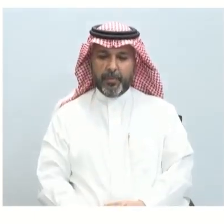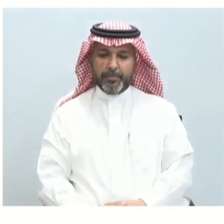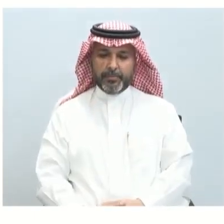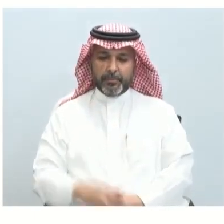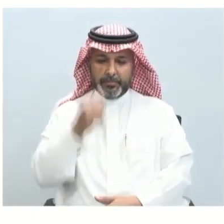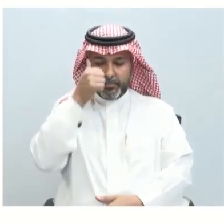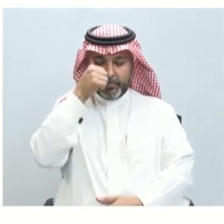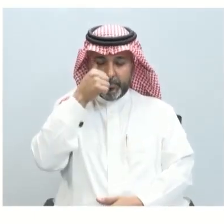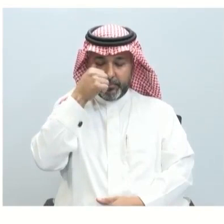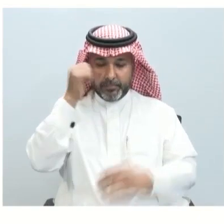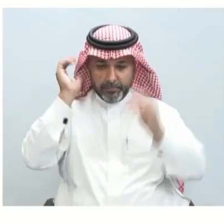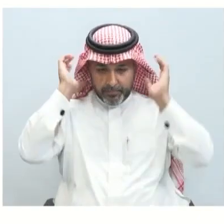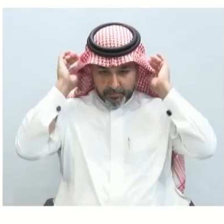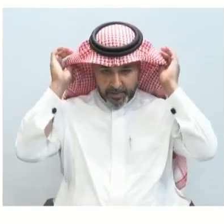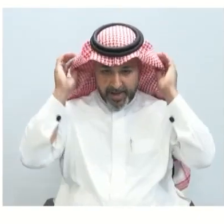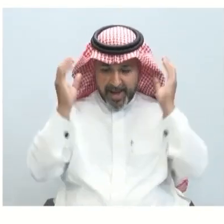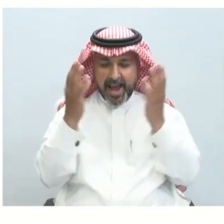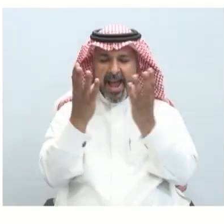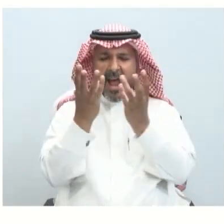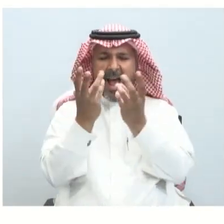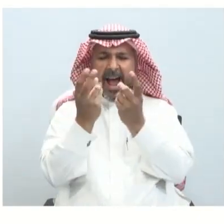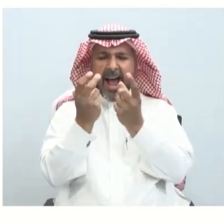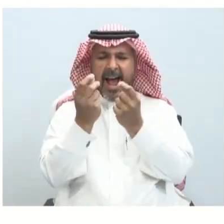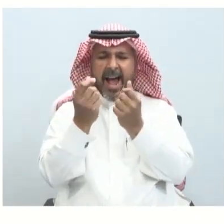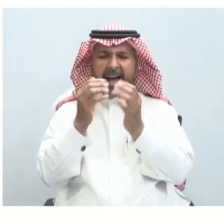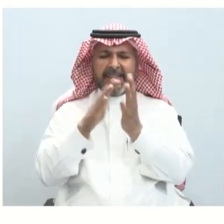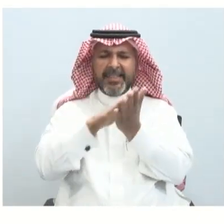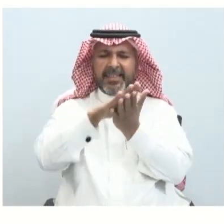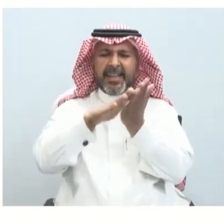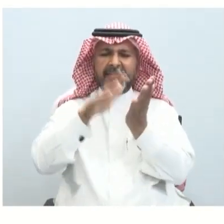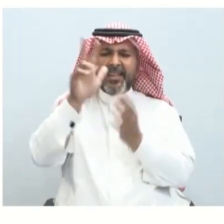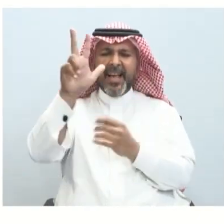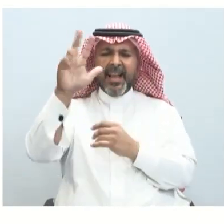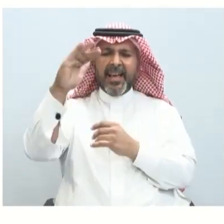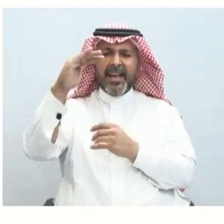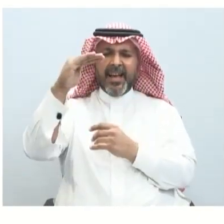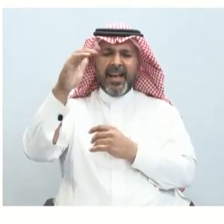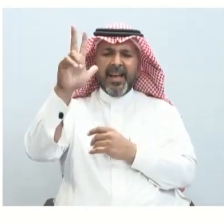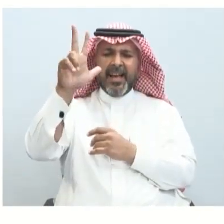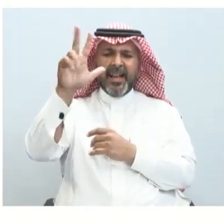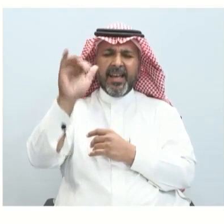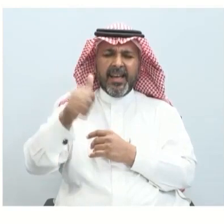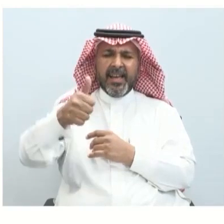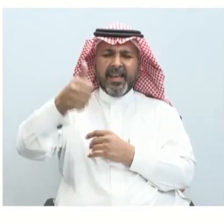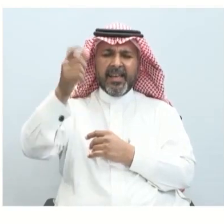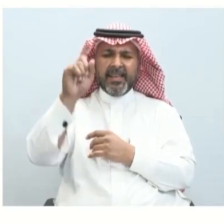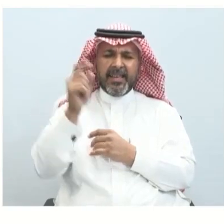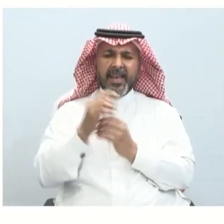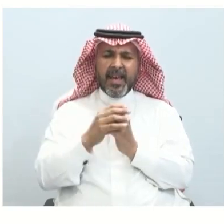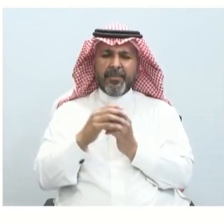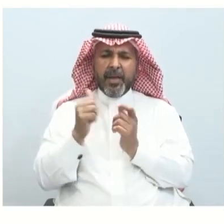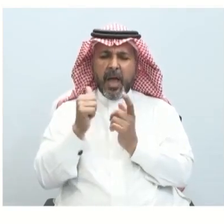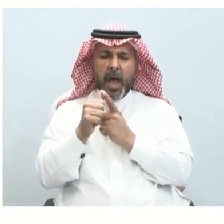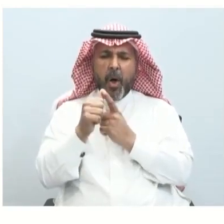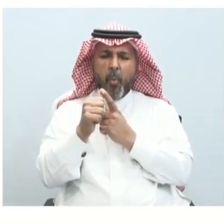السؤال التاس عشر ما عدد الخلايا الناتجه اذا بدان بخليه واحده او خليه واحده مرت